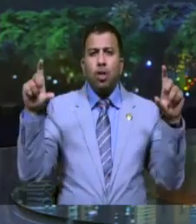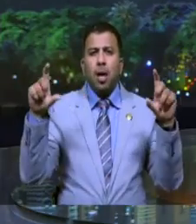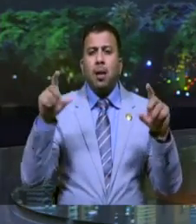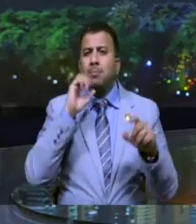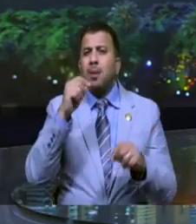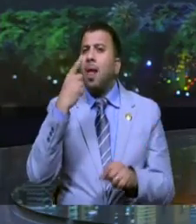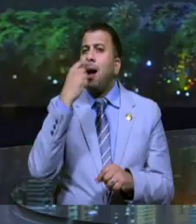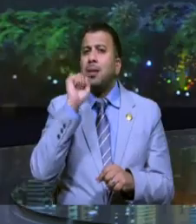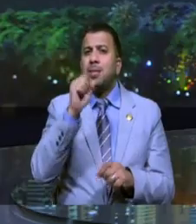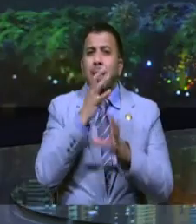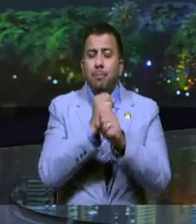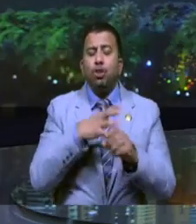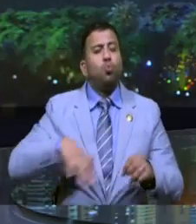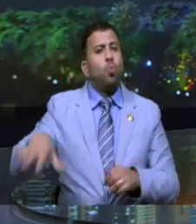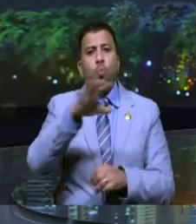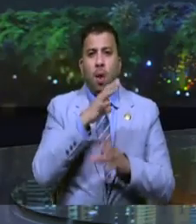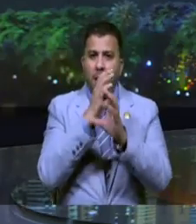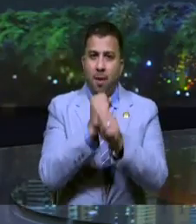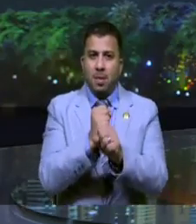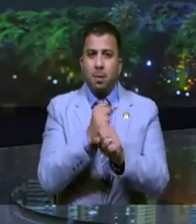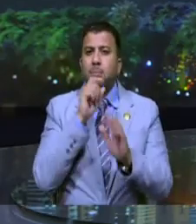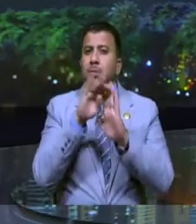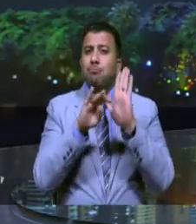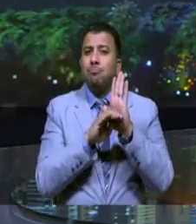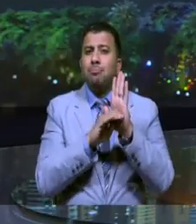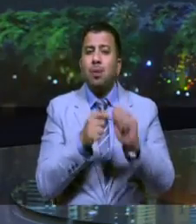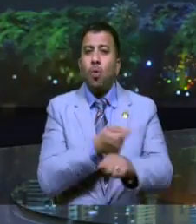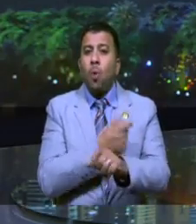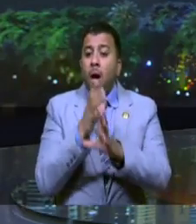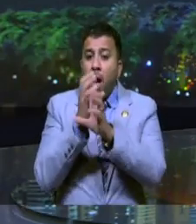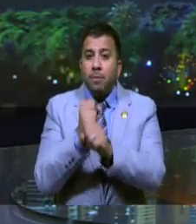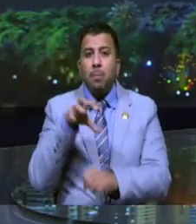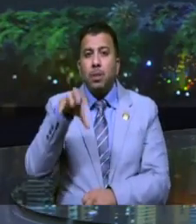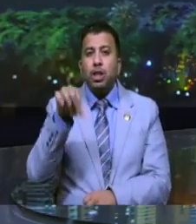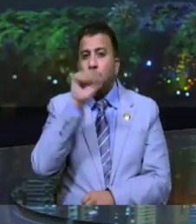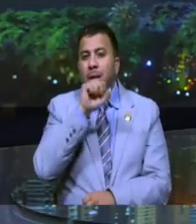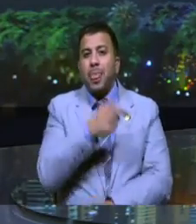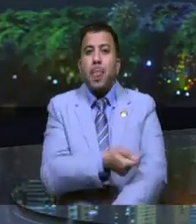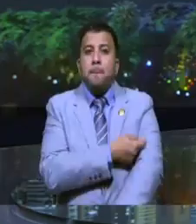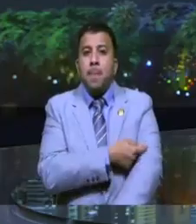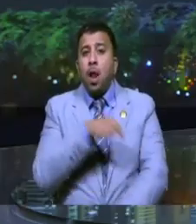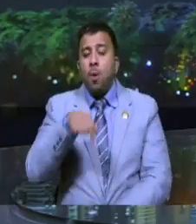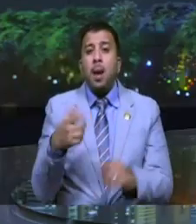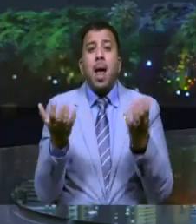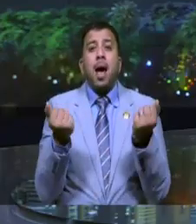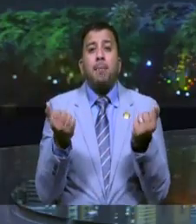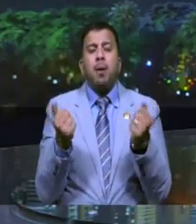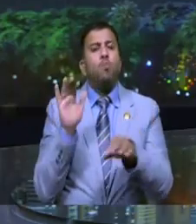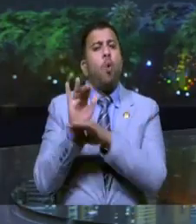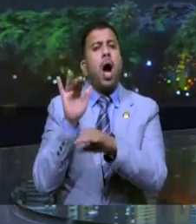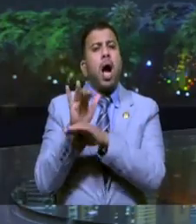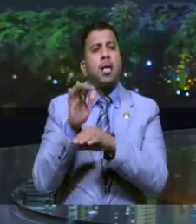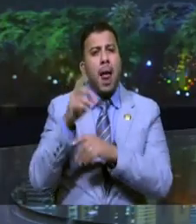تحت شعار اللقاحات تحمي الجميع. نظمت إدارة الطب الوقائي بمنظمة الشارقة الطبية اليوم الأربعاء